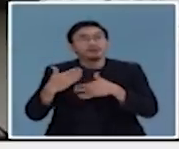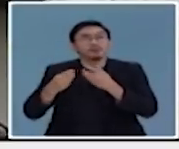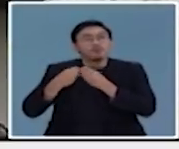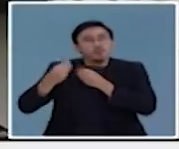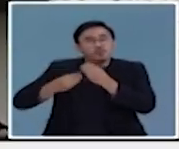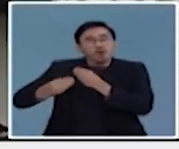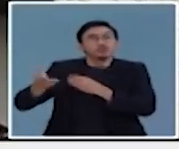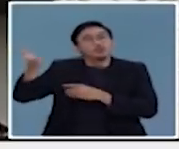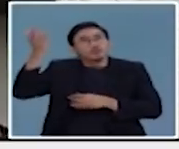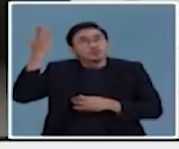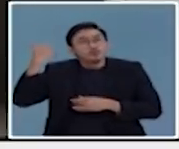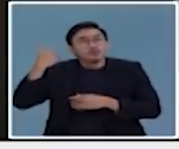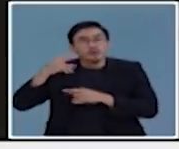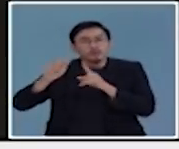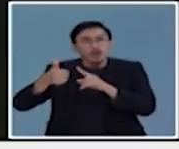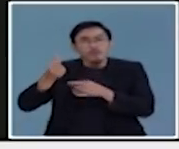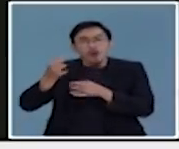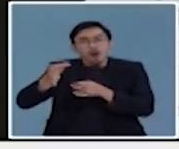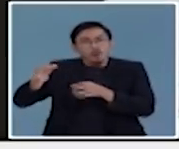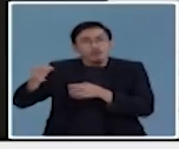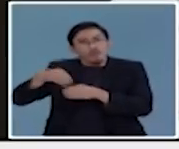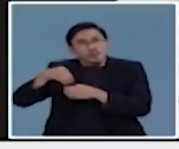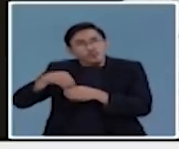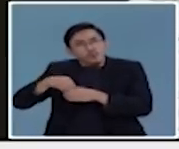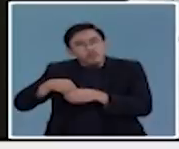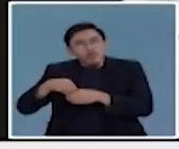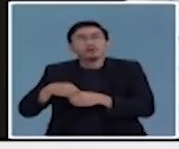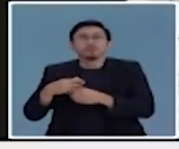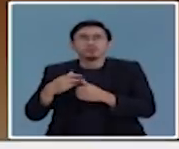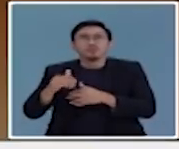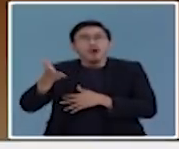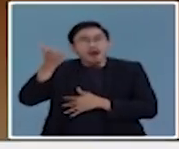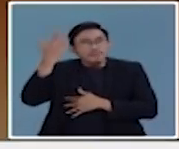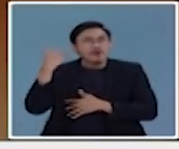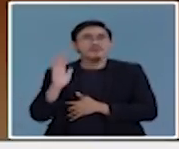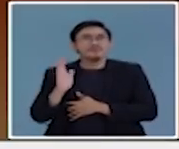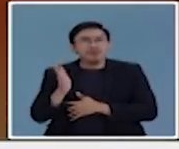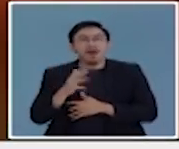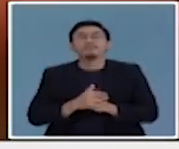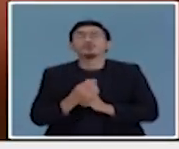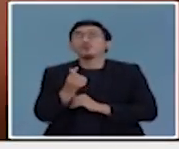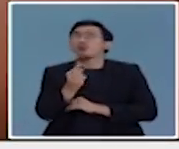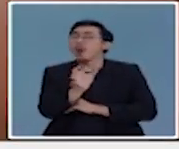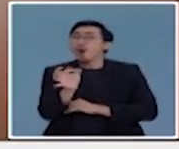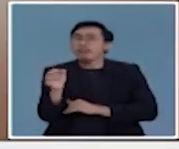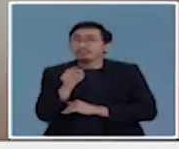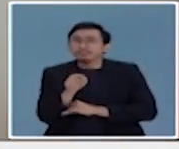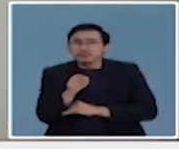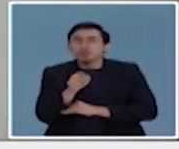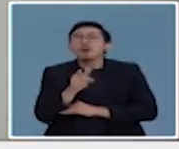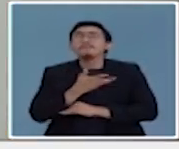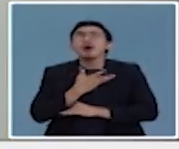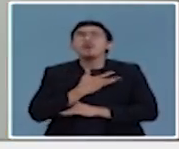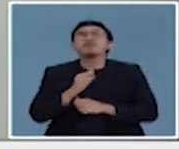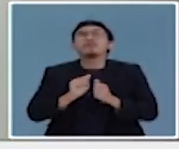buat ngumpulin uang koin. Sudah cukup lama ya dari 2016. Berapa total uangnya yang akan waktu itu digunakan membayar uang